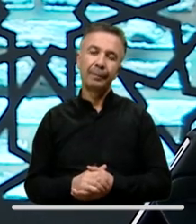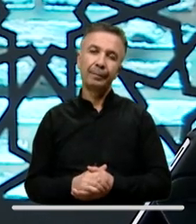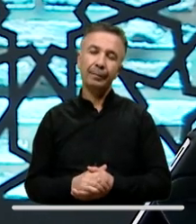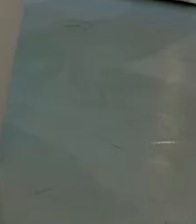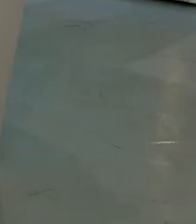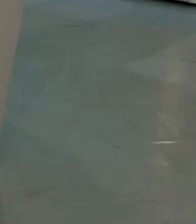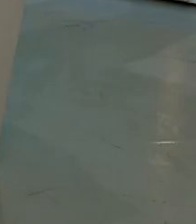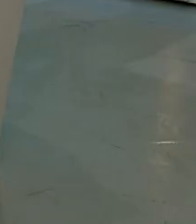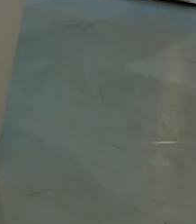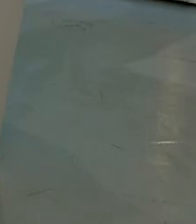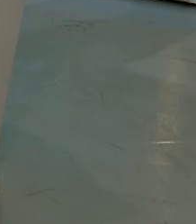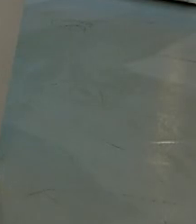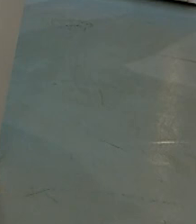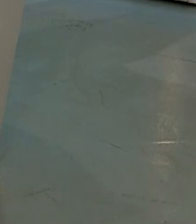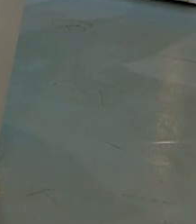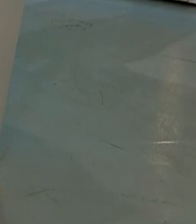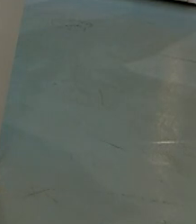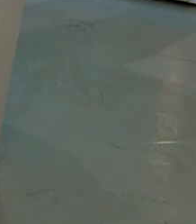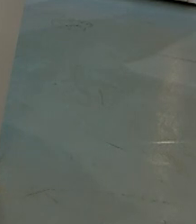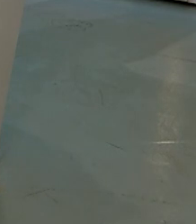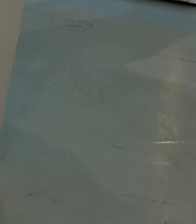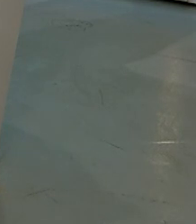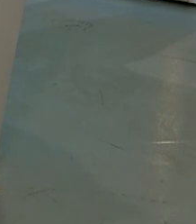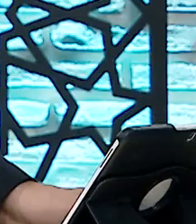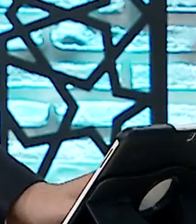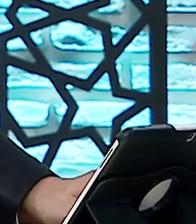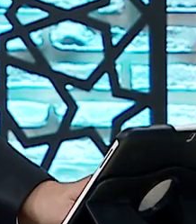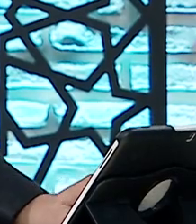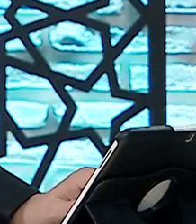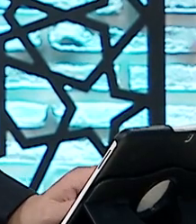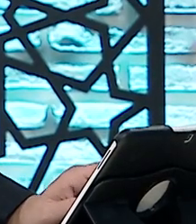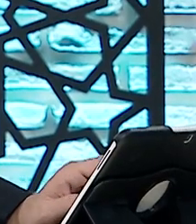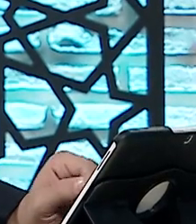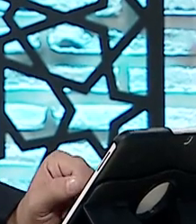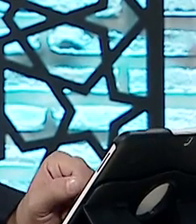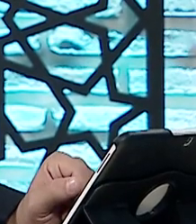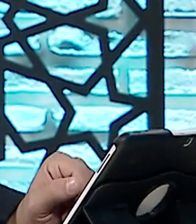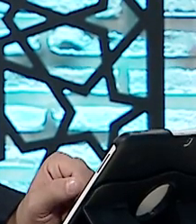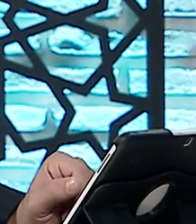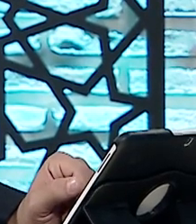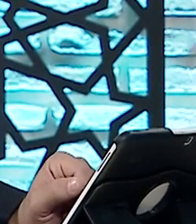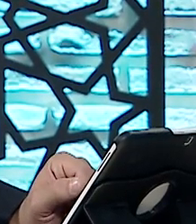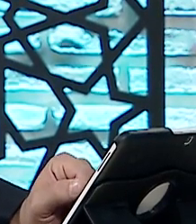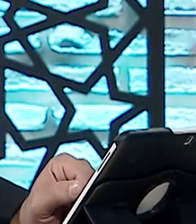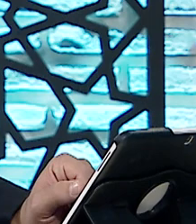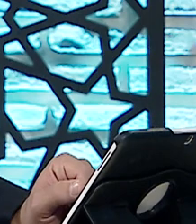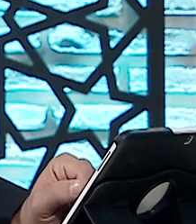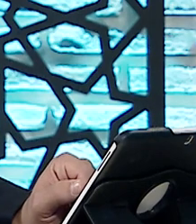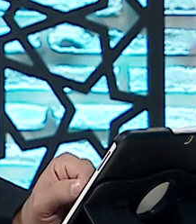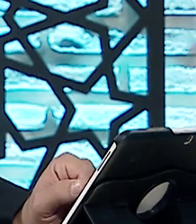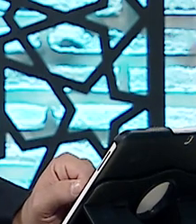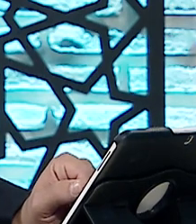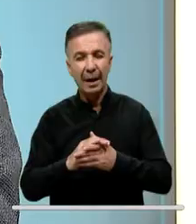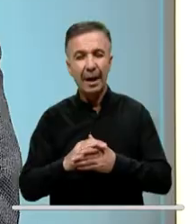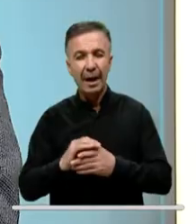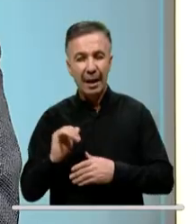Kahramanmaraş'a selamlar. Çok kısa istirham edeceğim. Kahramanmaraş'tan Şeref Bey'in sorusu. Trafik sigortalarının getirdiği bir değer kaybını, evet, almakta